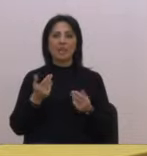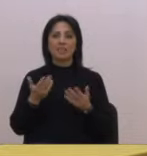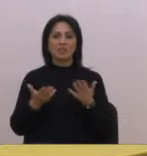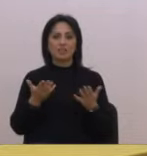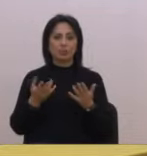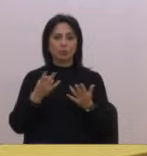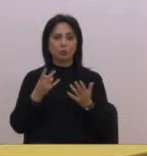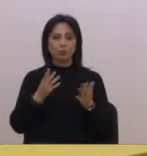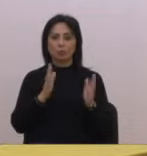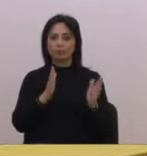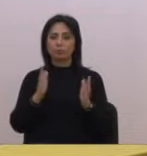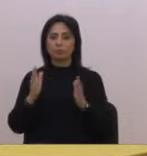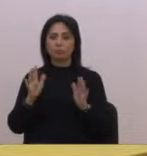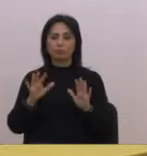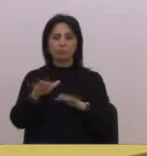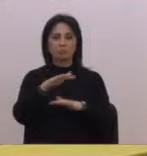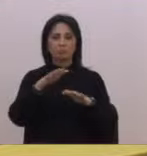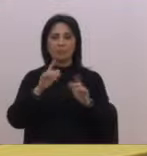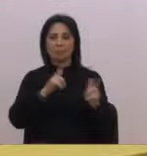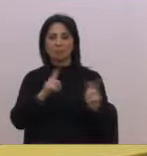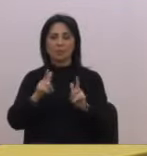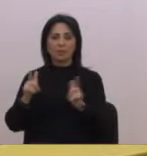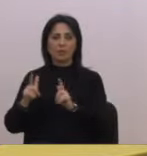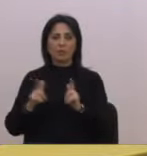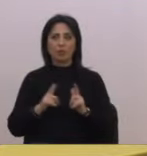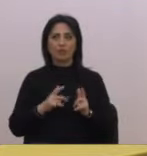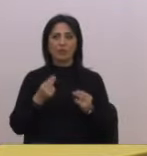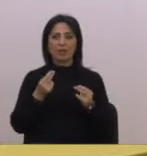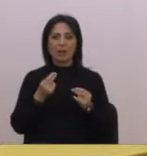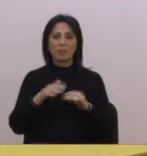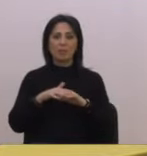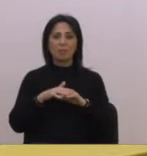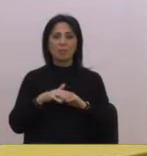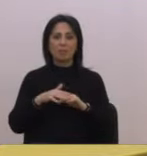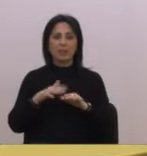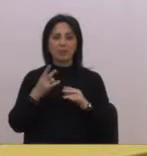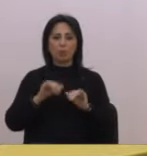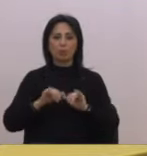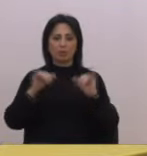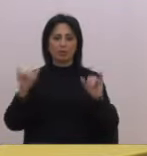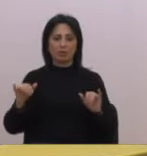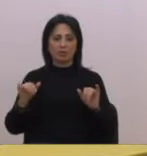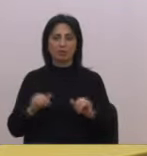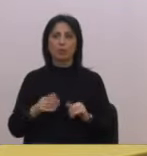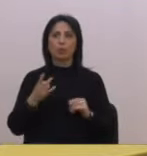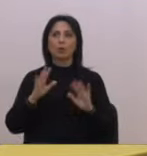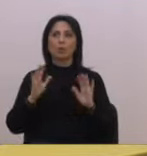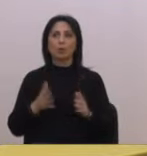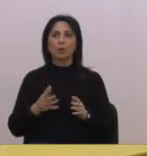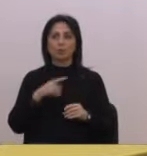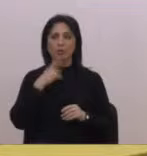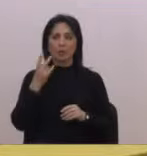უნდა კაპიტალის ბაზრის ინსტრუმენტები, უნდა გაბედარდეს მნიშვნელოვნად კაპიტალის ბაზარი, უნდა მოხდეს, რა თქმა